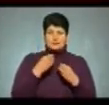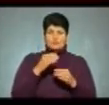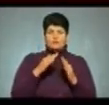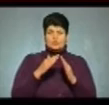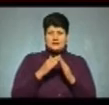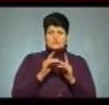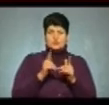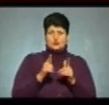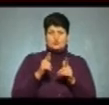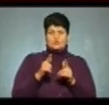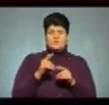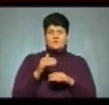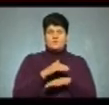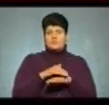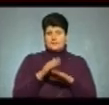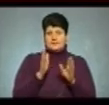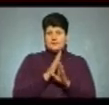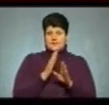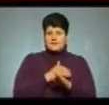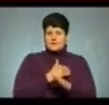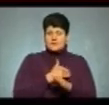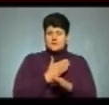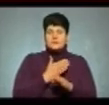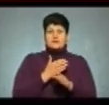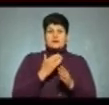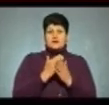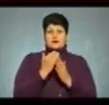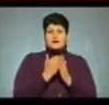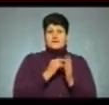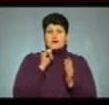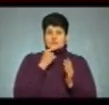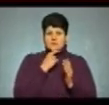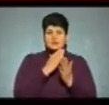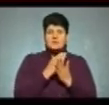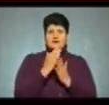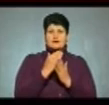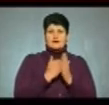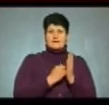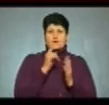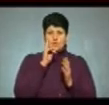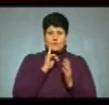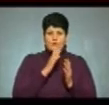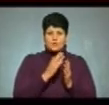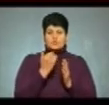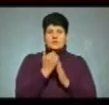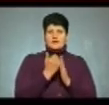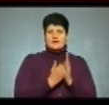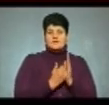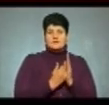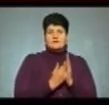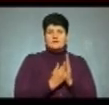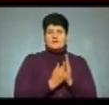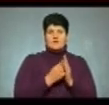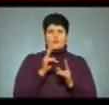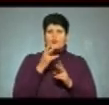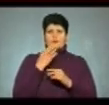до зовнішньої температури. Саме ІТП має декілька графіків. Є графік економії, є графік комфорту і є графік... В кого